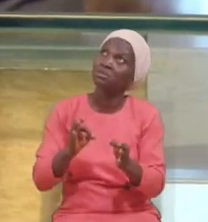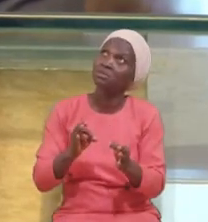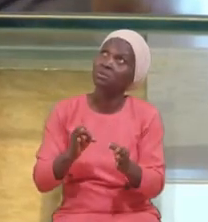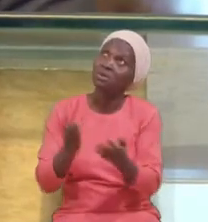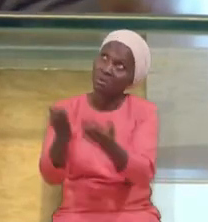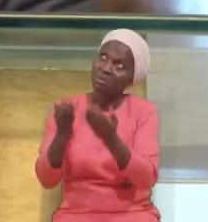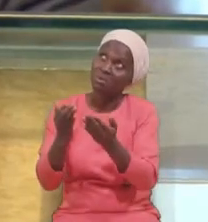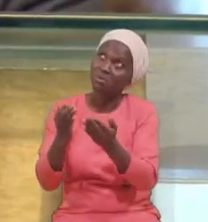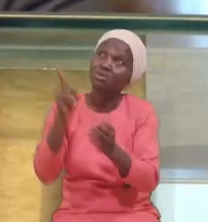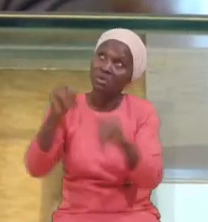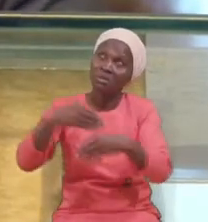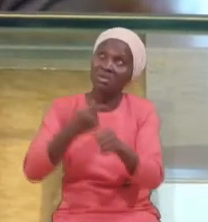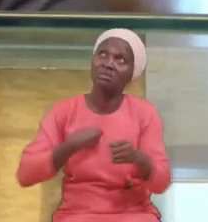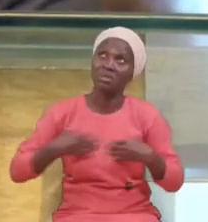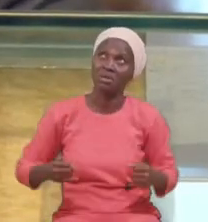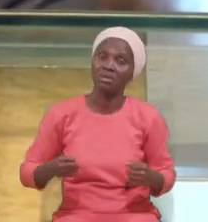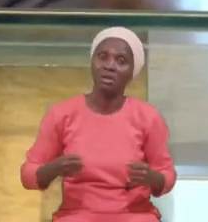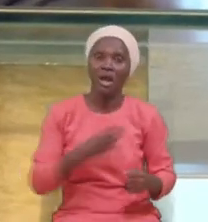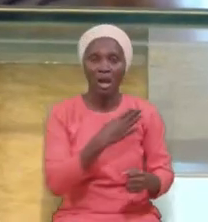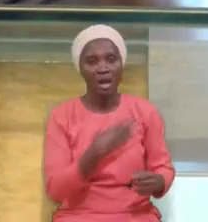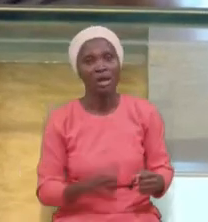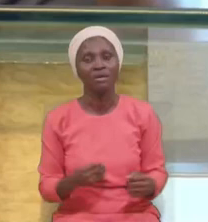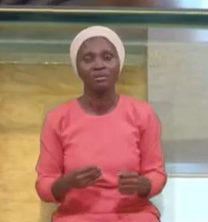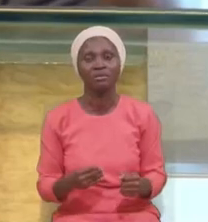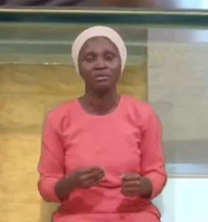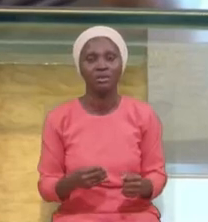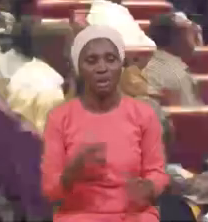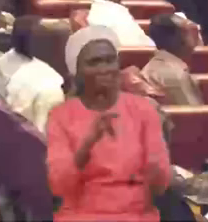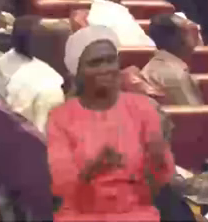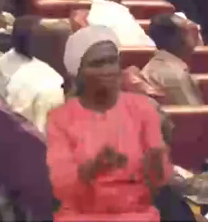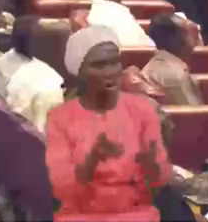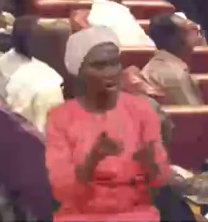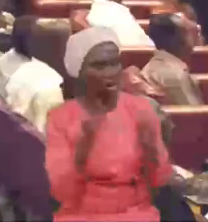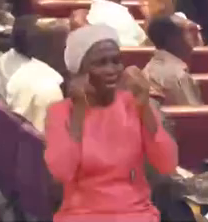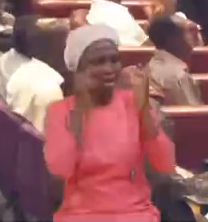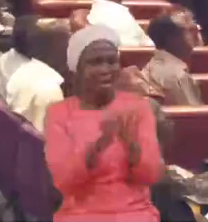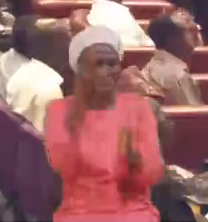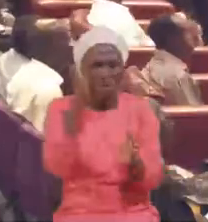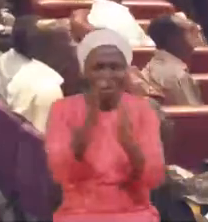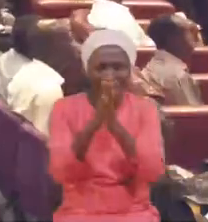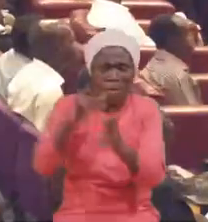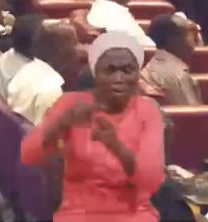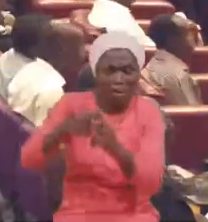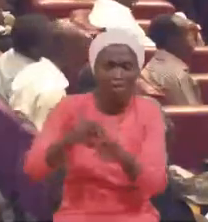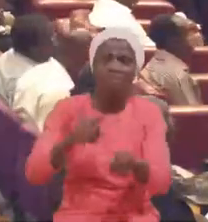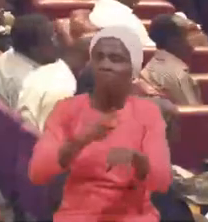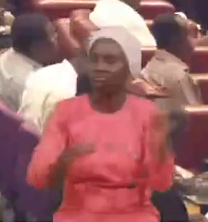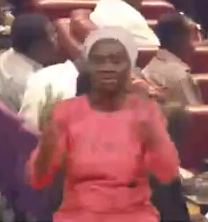le veux, tu peux me rendre pur. Et les gens disent, écoute, c'est toute la prière que tu peux faire. Il a déjà exaucé la prière